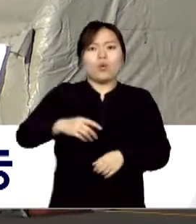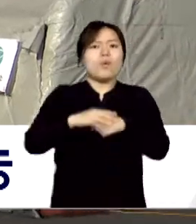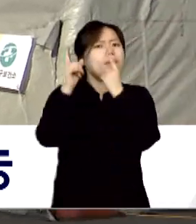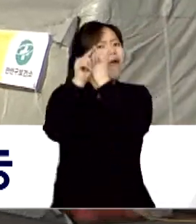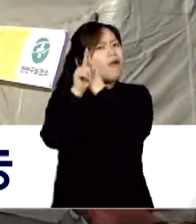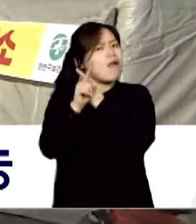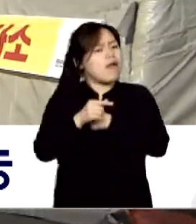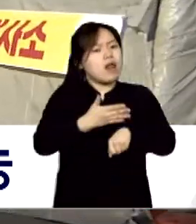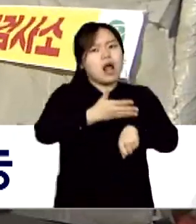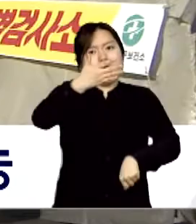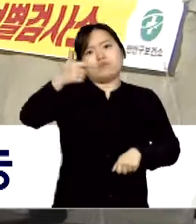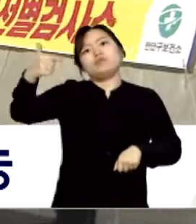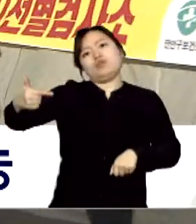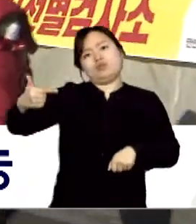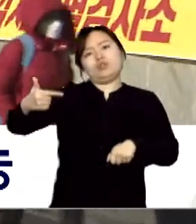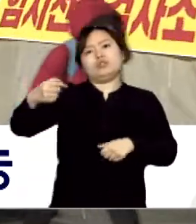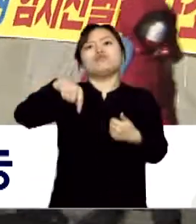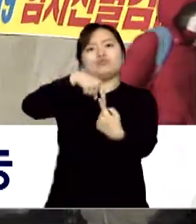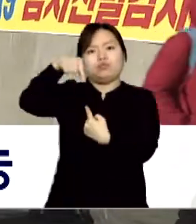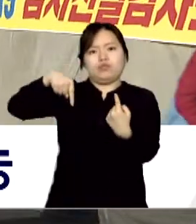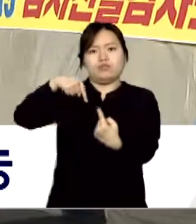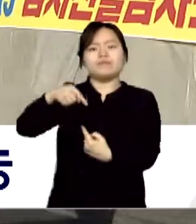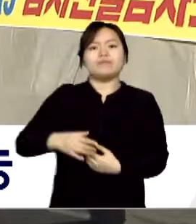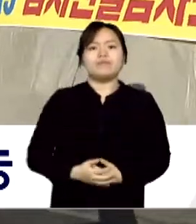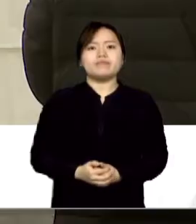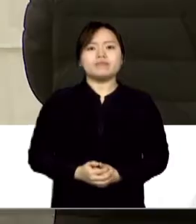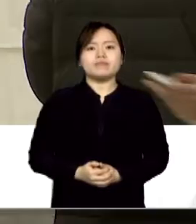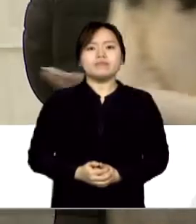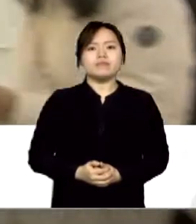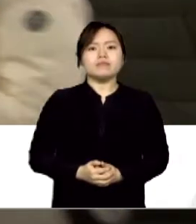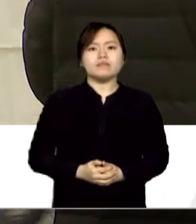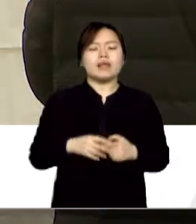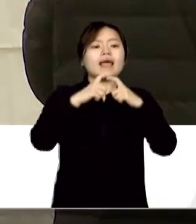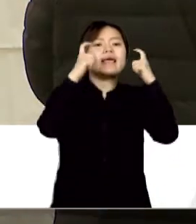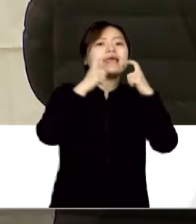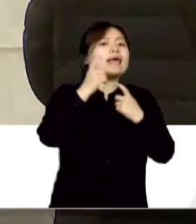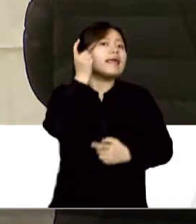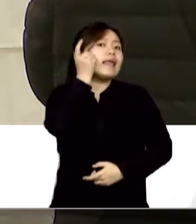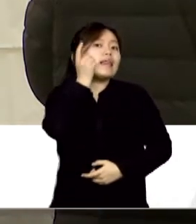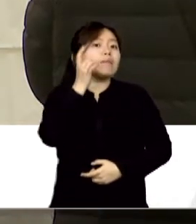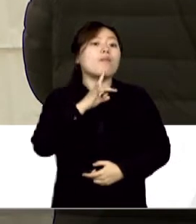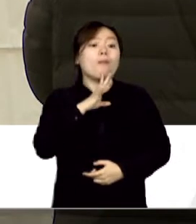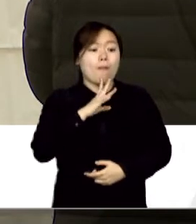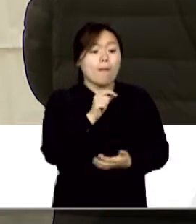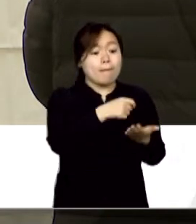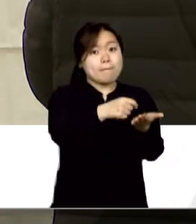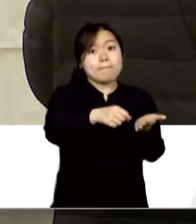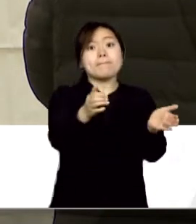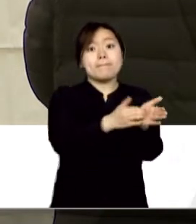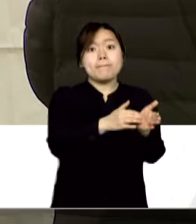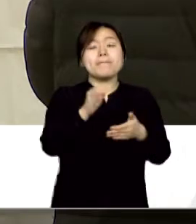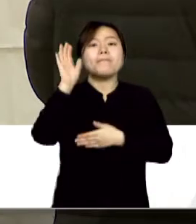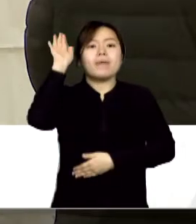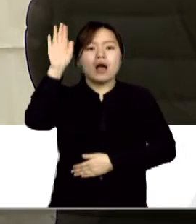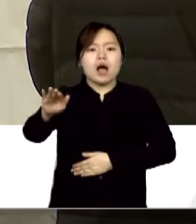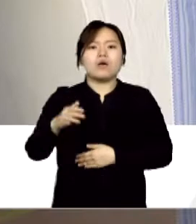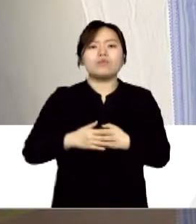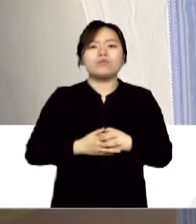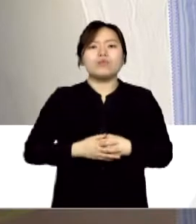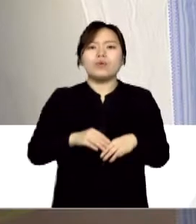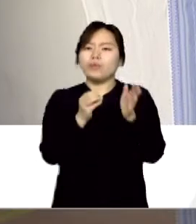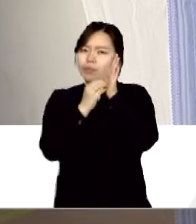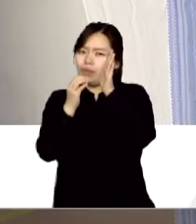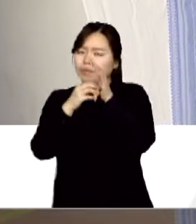임시선별진료소는 매일 오전 9시부터 오후 6시까지 운영됩니다. 시는 개인 휴대전화번호만 제공해 익명으로 검사가